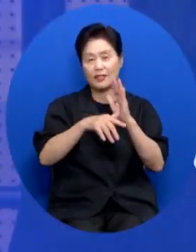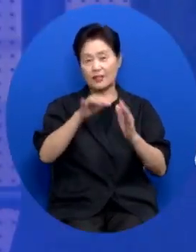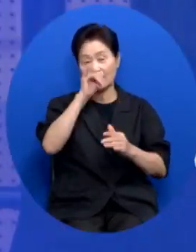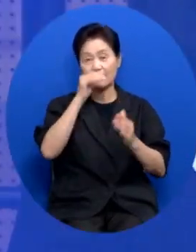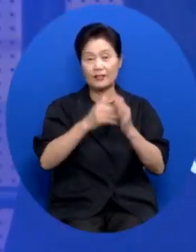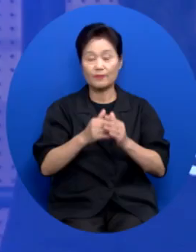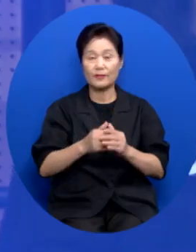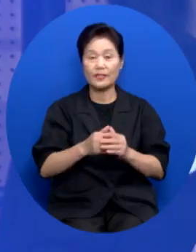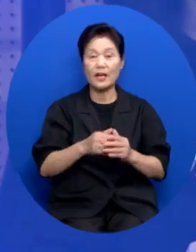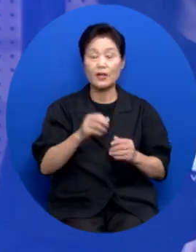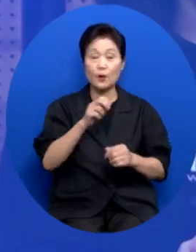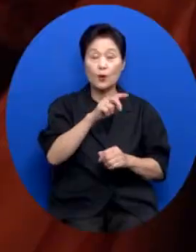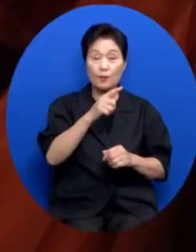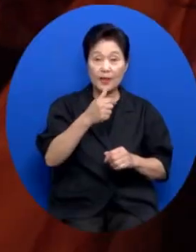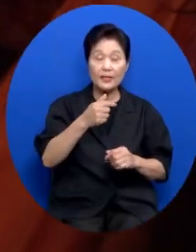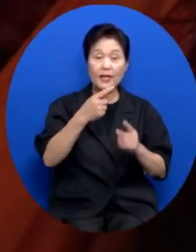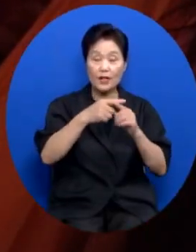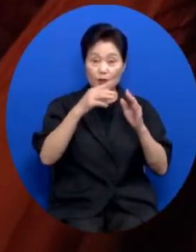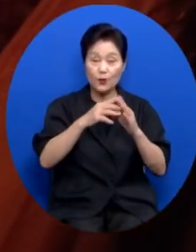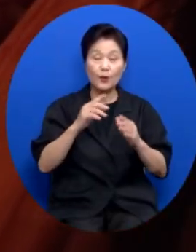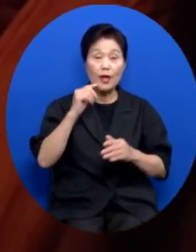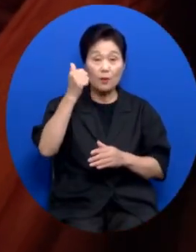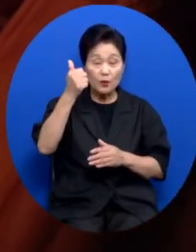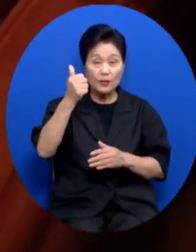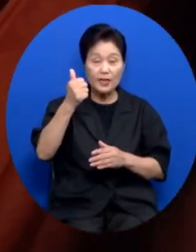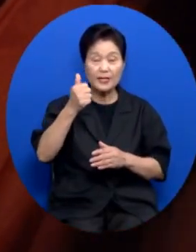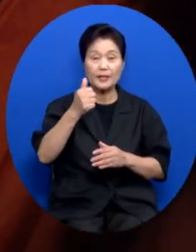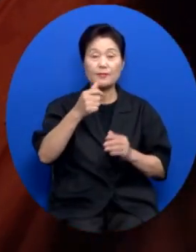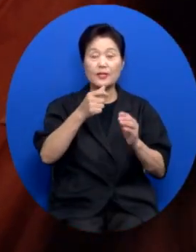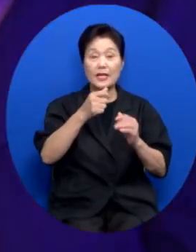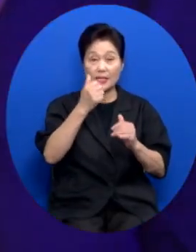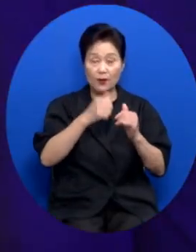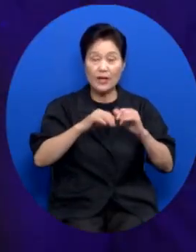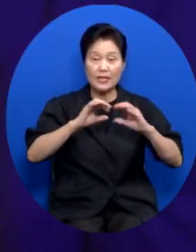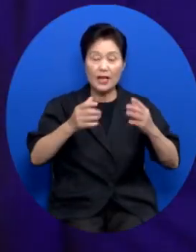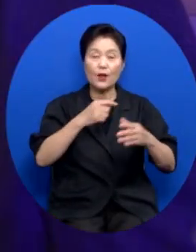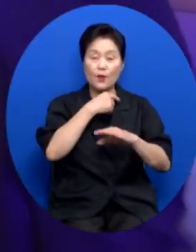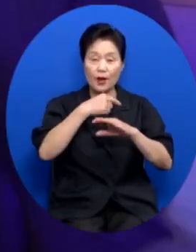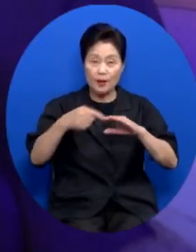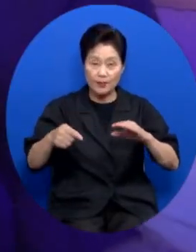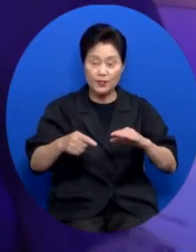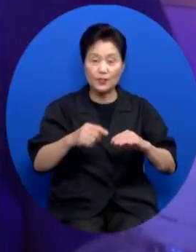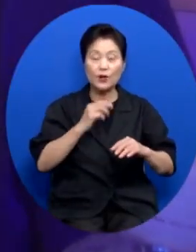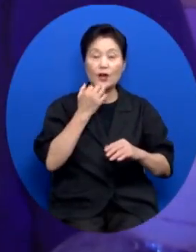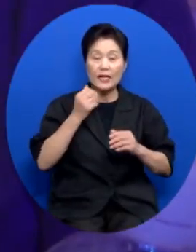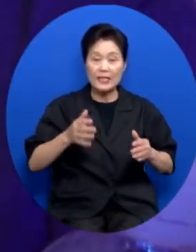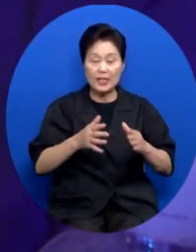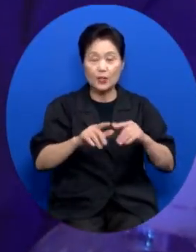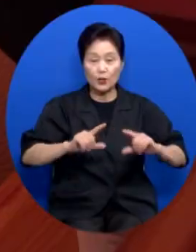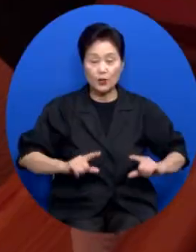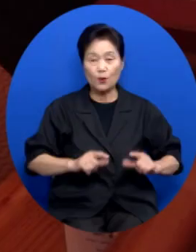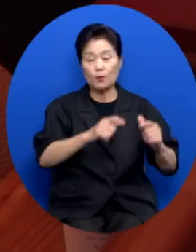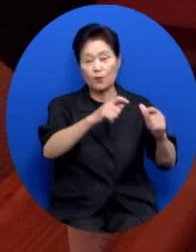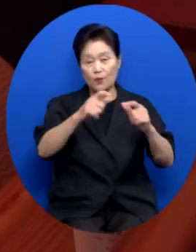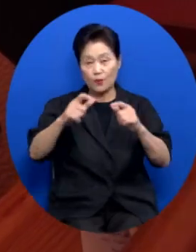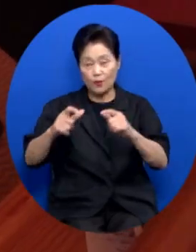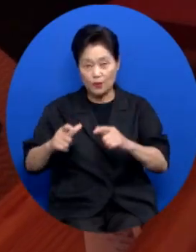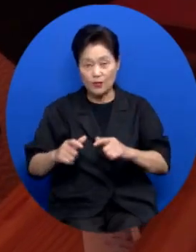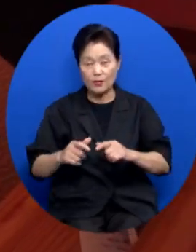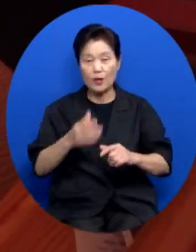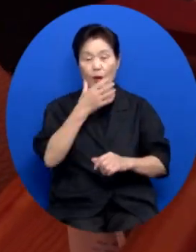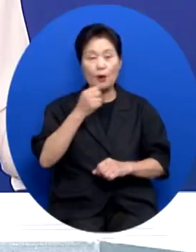이어 곤지암 만나교회 김광탁 목사의 인도로 나라와 민족, 경기 동부지역 복음화를 위해 합심으로